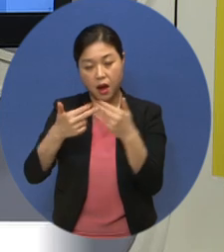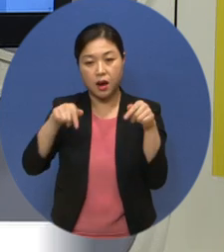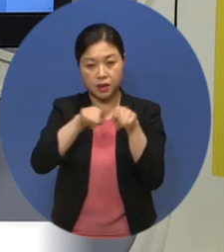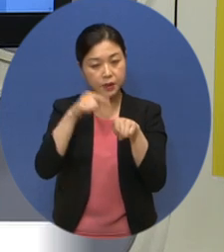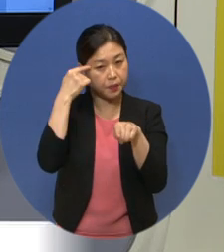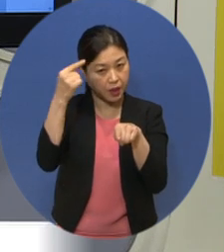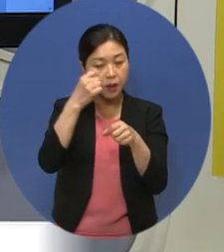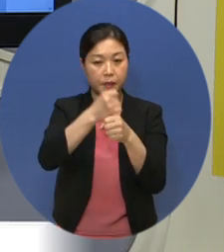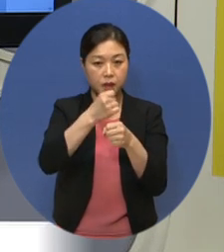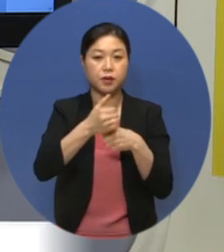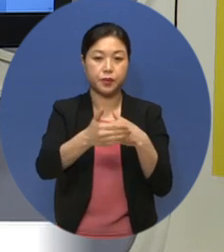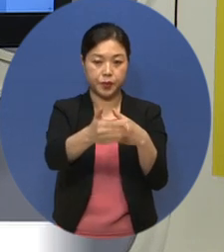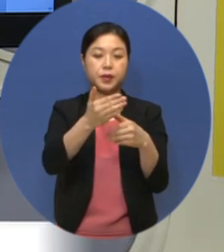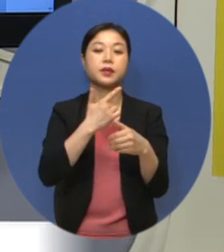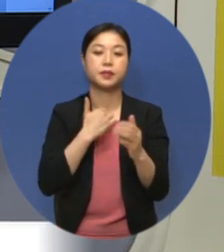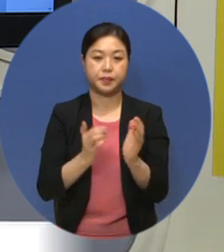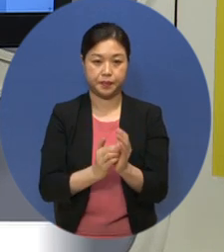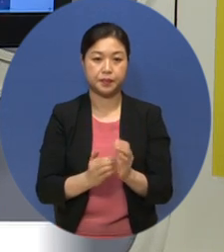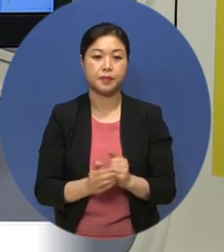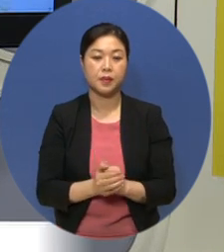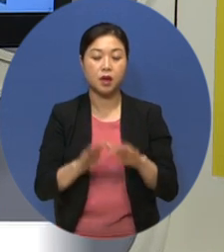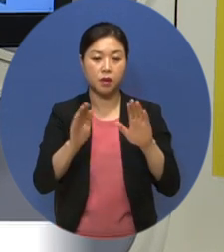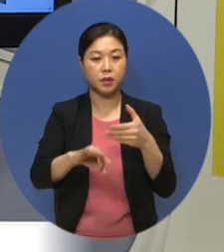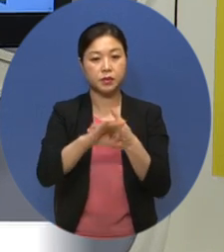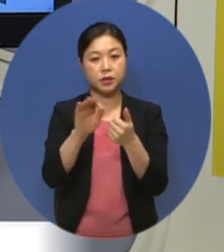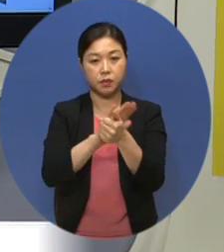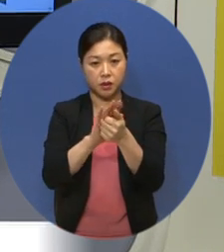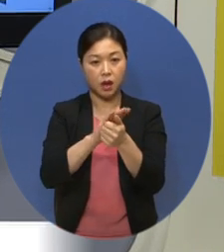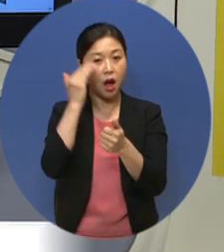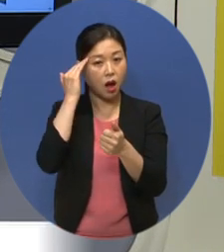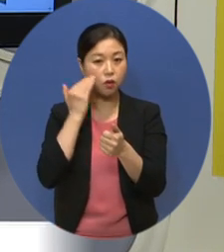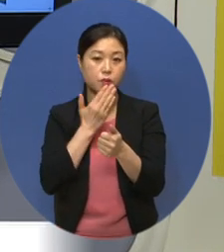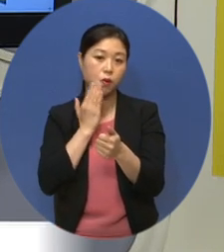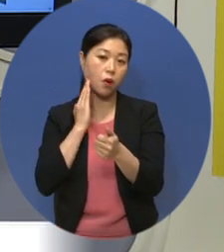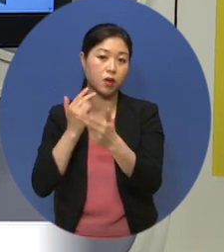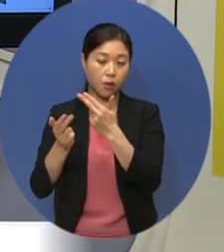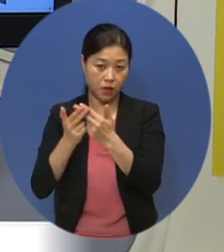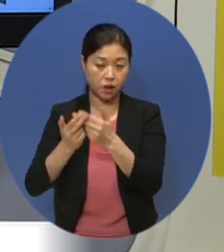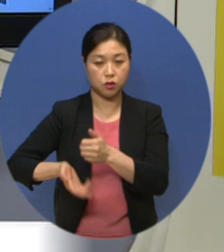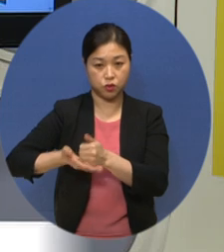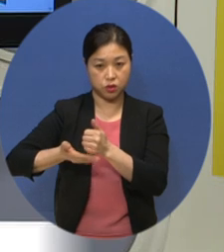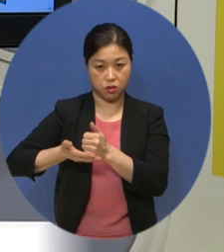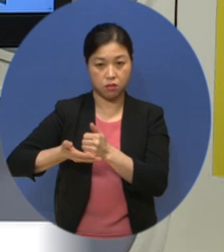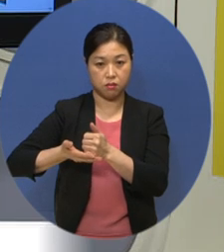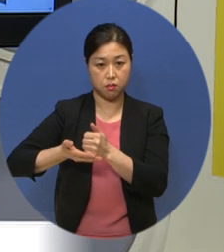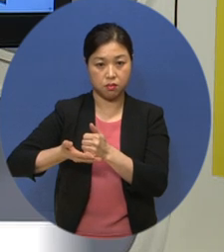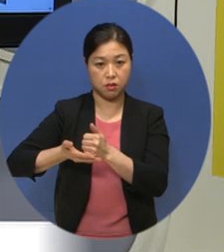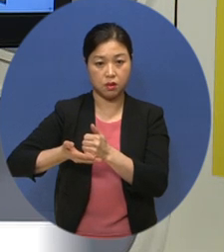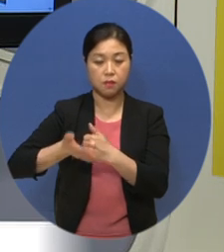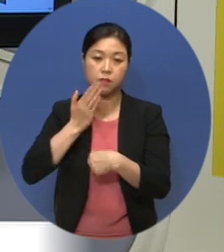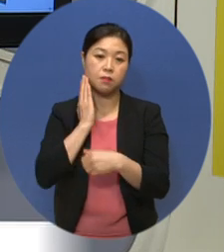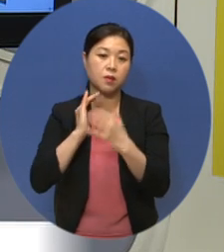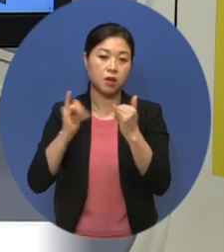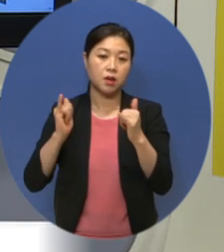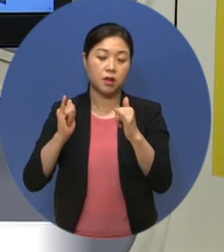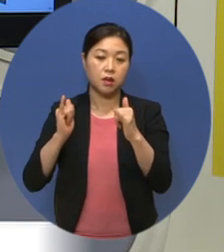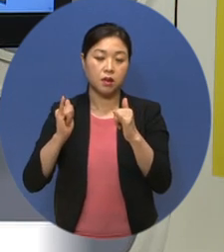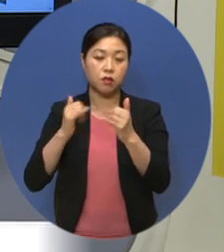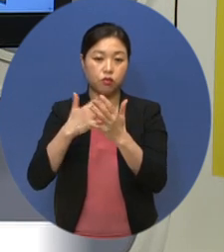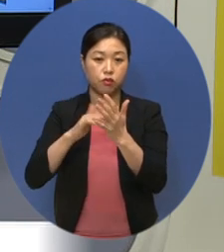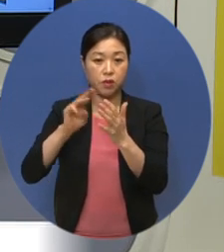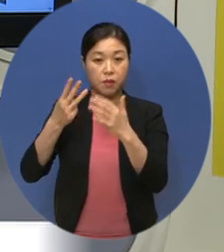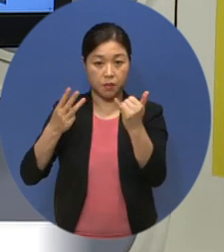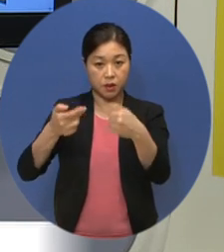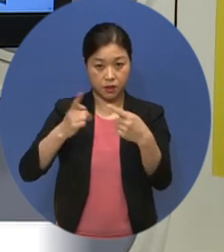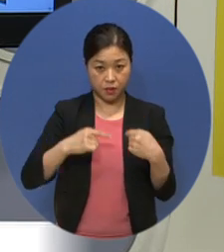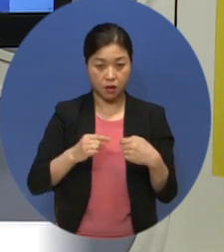왔는데요 이번 시범 서비스에 는 한국 농아인 협회 로부터 추첨 바 된 청각장애인 3백 명이 참여하며